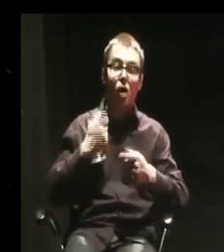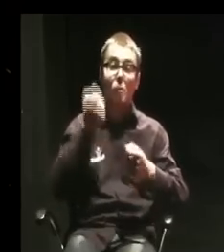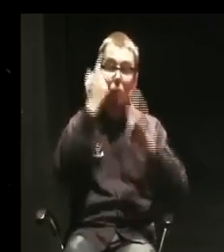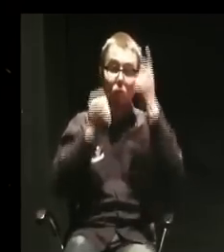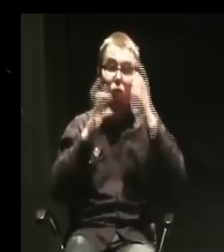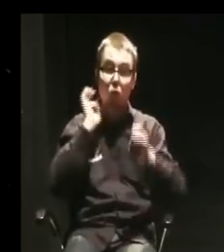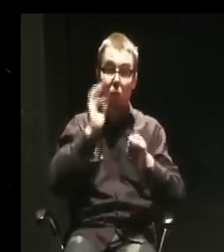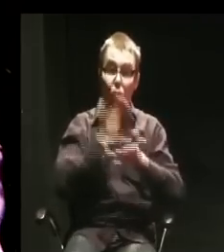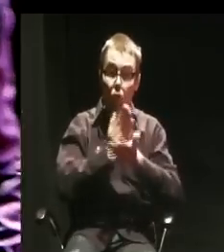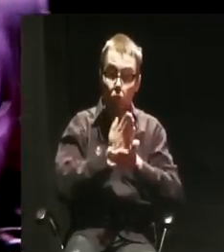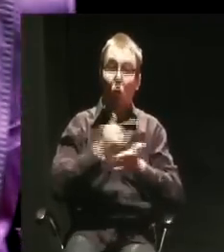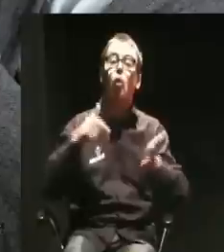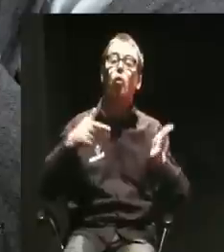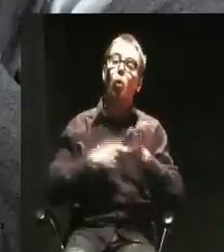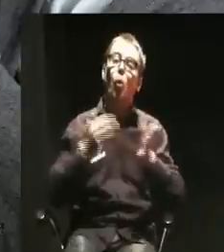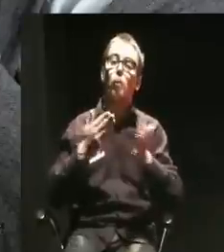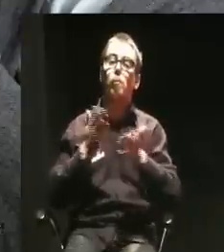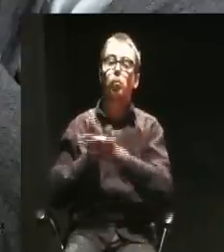Okej, to teraz